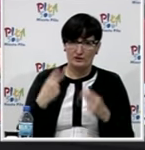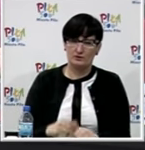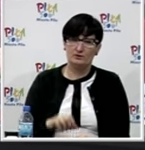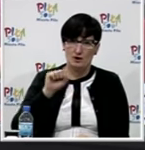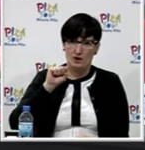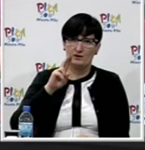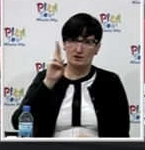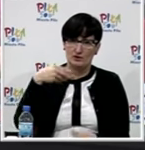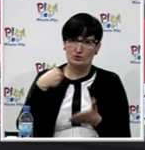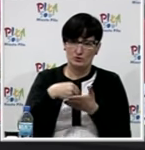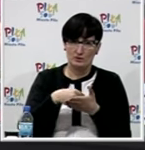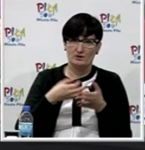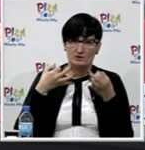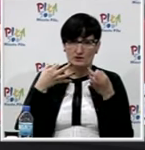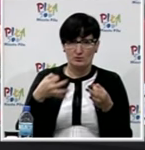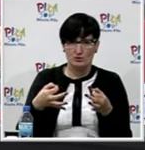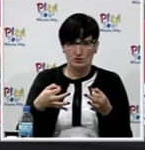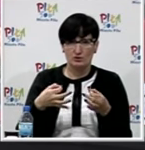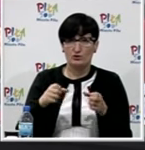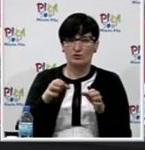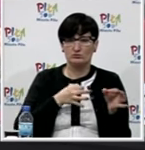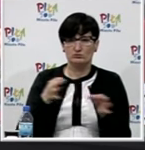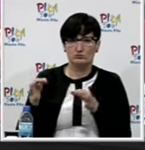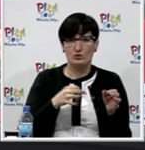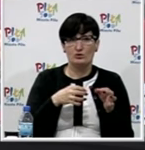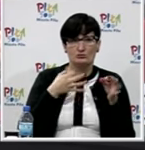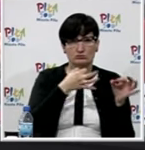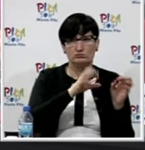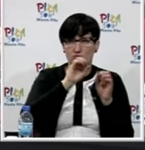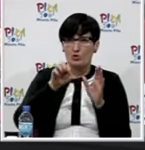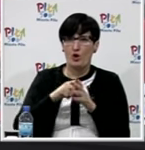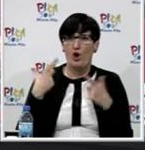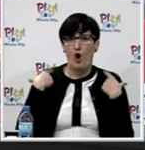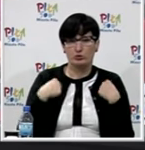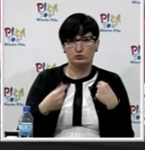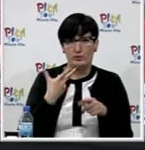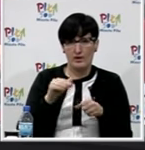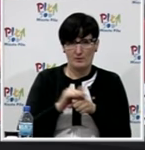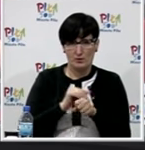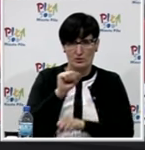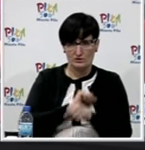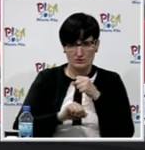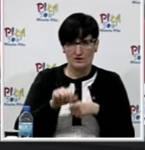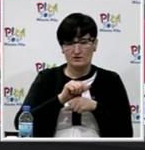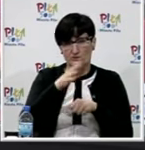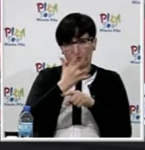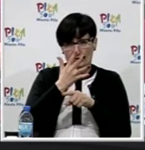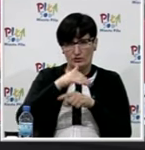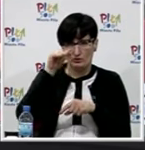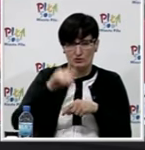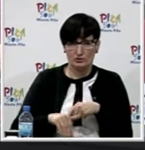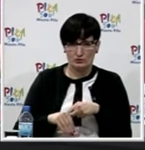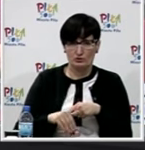zakupem pojazdu przystosowanego do przewozu osób niepełnosprawnych. Jest to zabezpieczenie 50 tysięcy złotych. Możemy tutaj